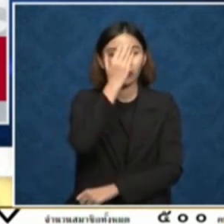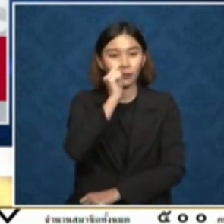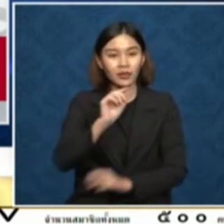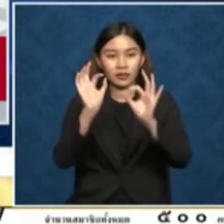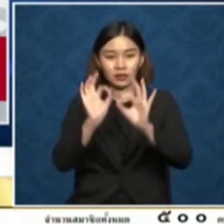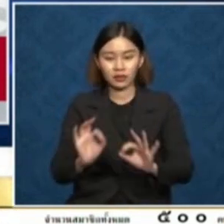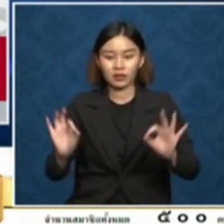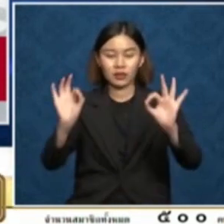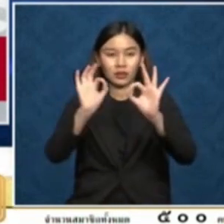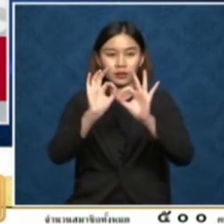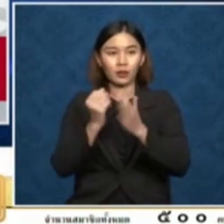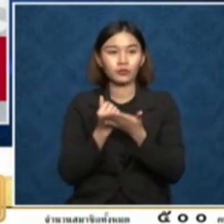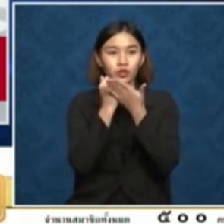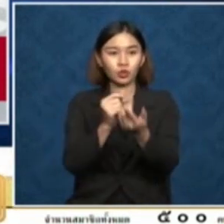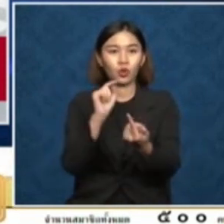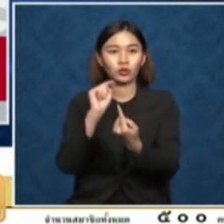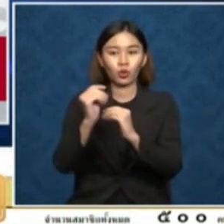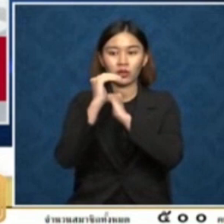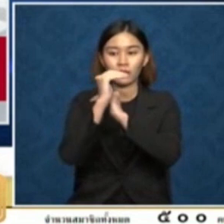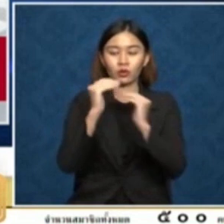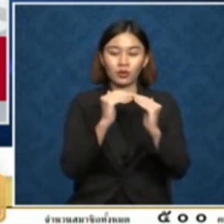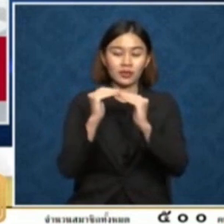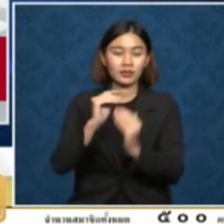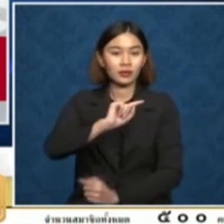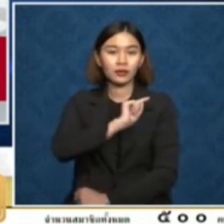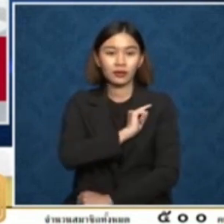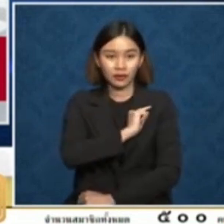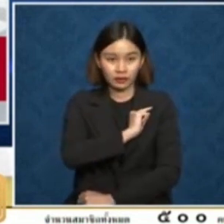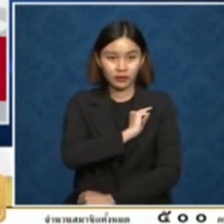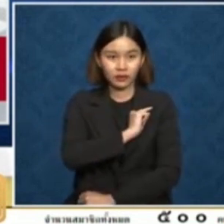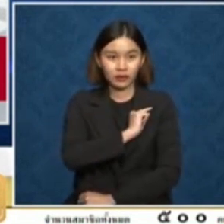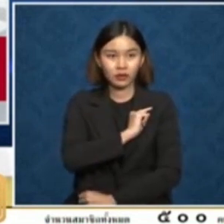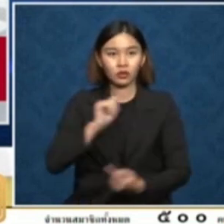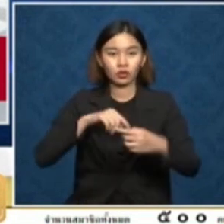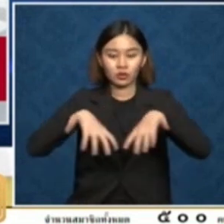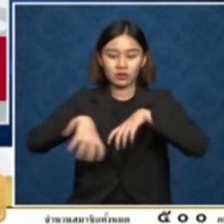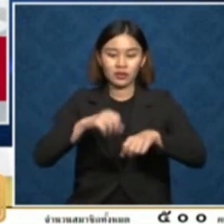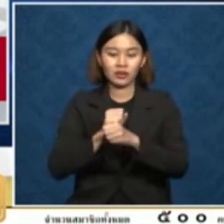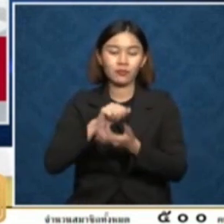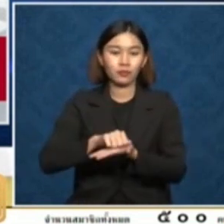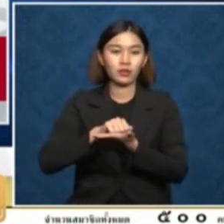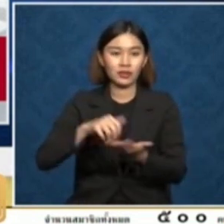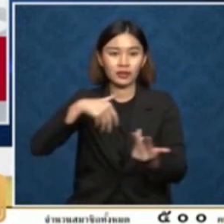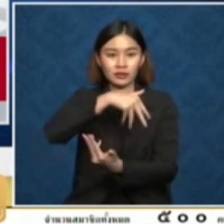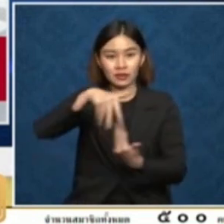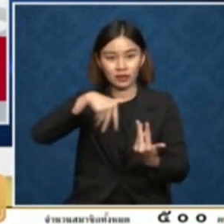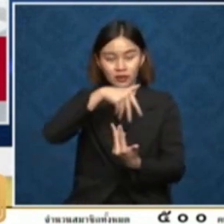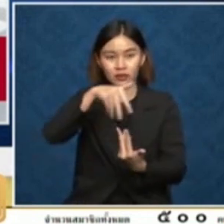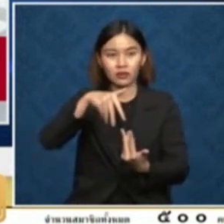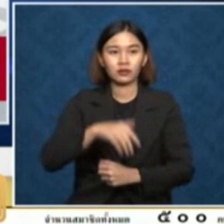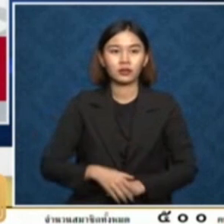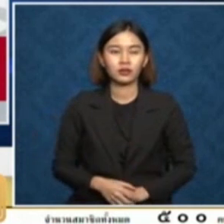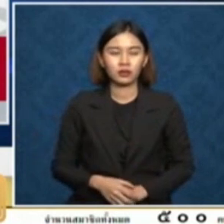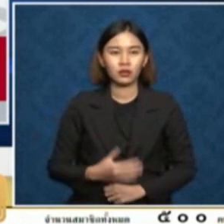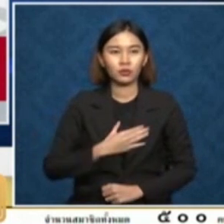เช่นเดียวกันซึ่งทั้งสองหลักการนี้ครับสำหรับผมแล้ว เราต้องมีการพิจารณาให้รอบคอบเพราะมัน